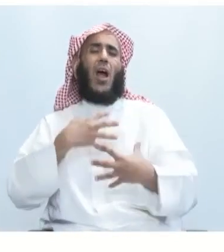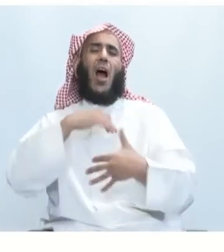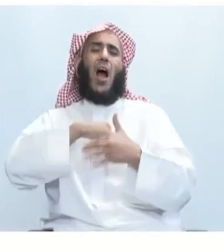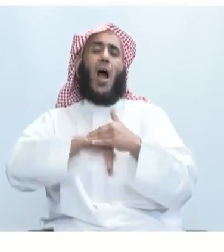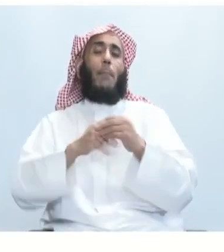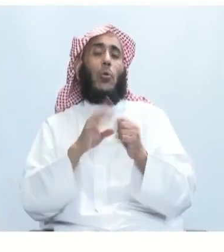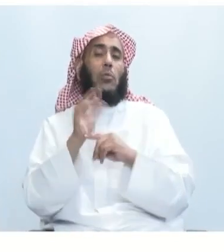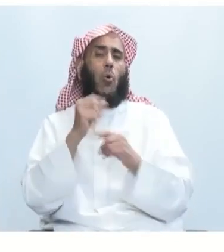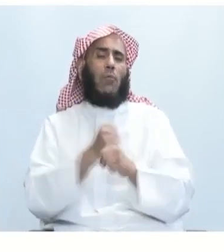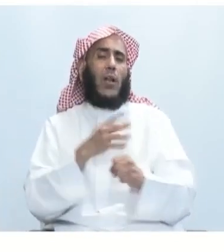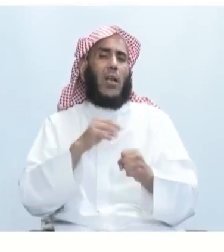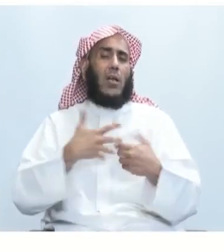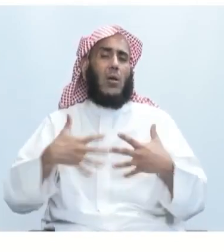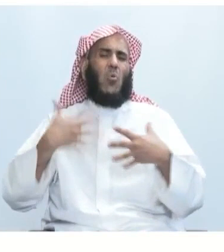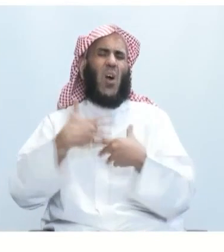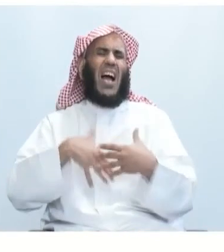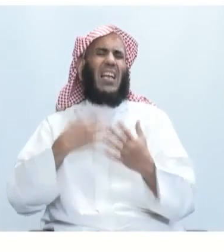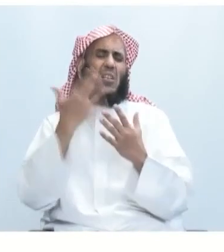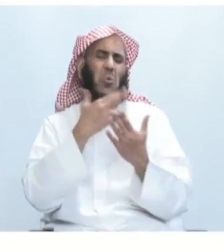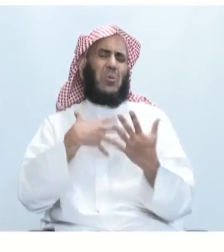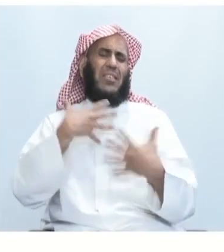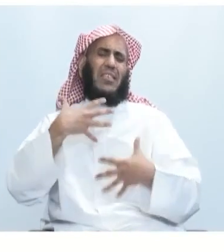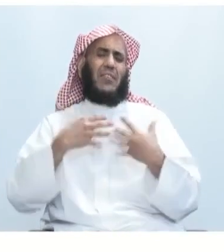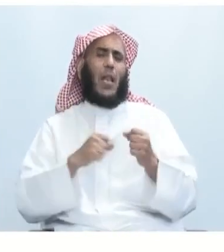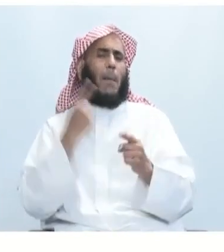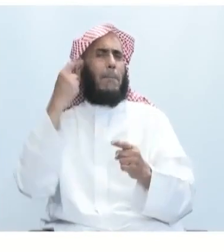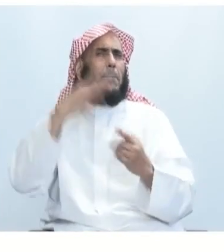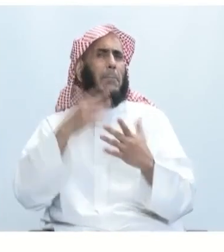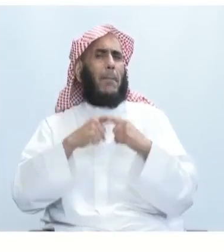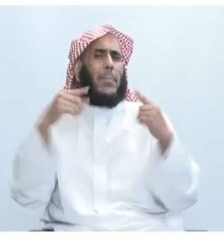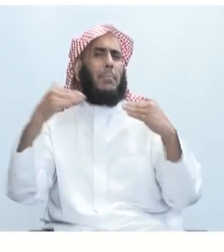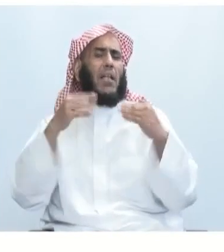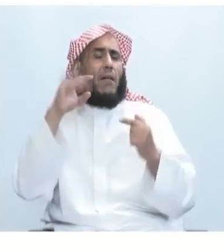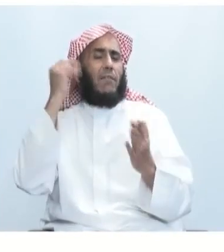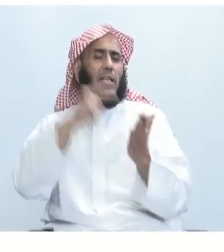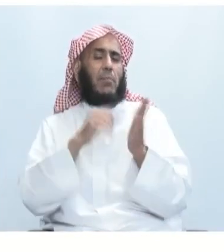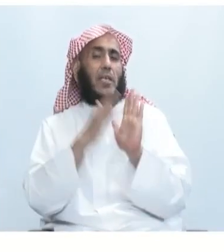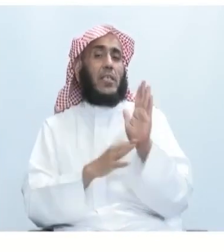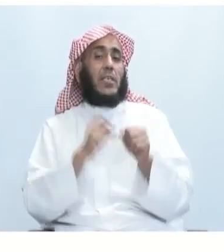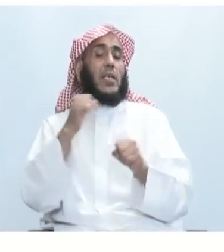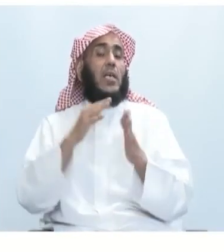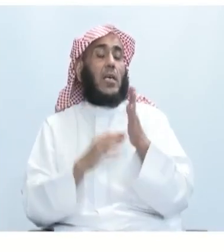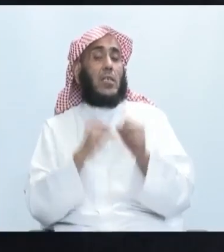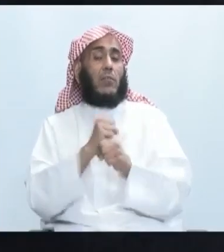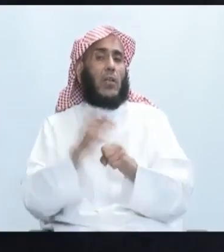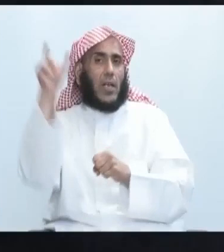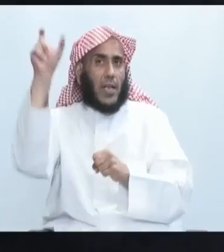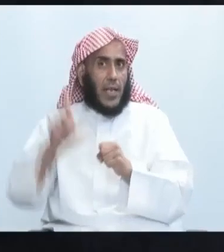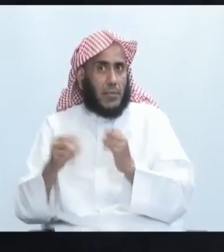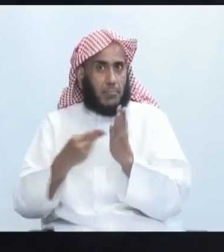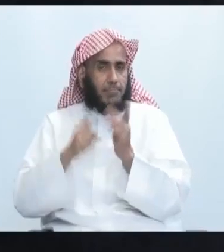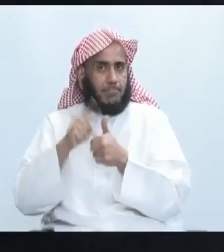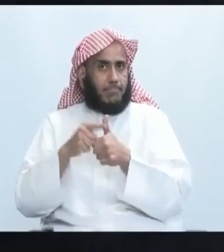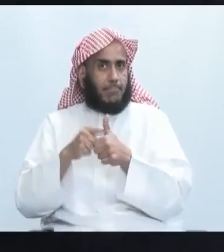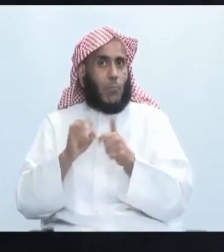ظروف القارئ وحالته النفسيه على مدى فهمه للنص اذا عناصر الفعل القرائي هنا الكاتب